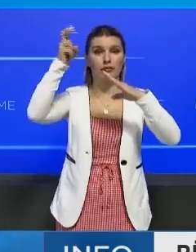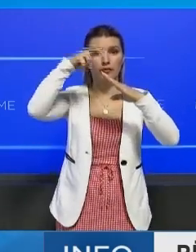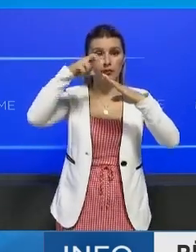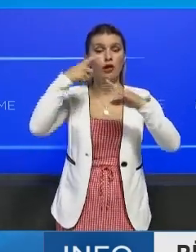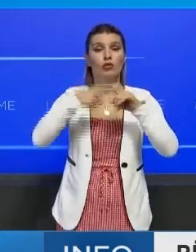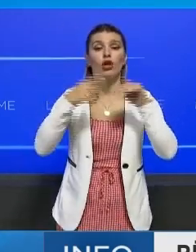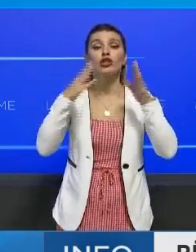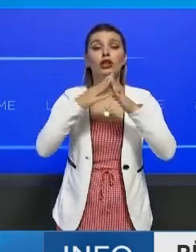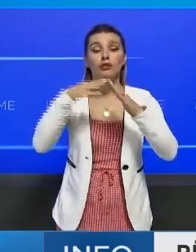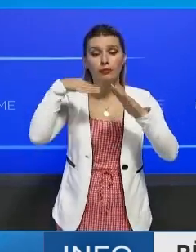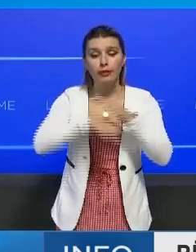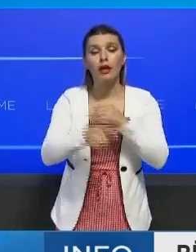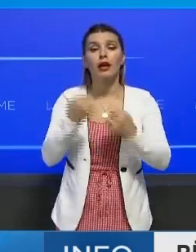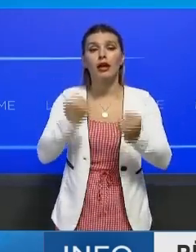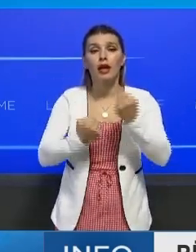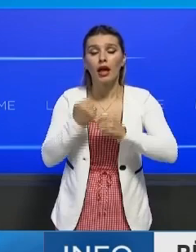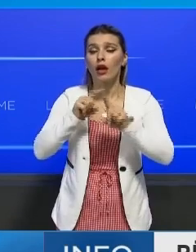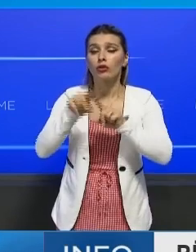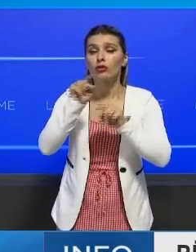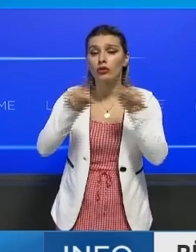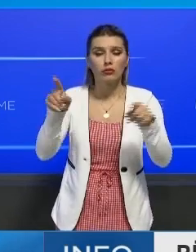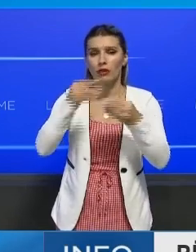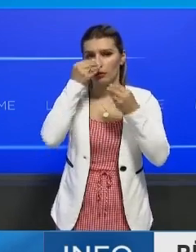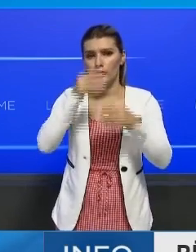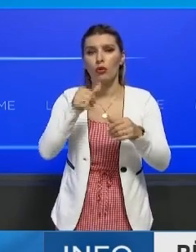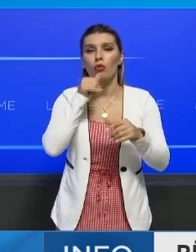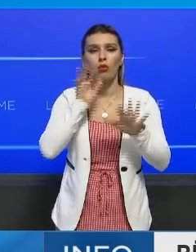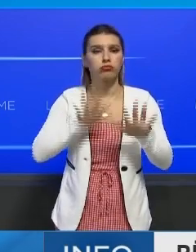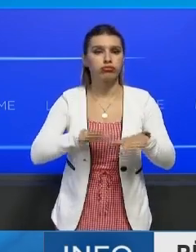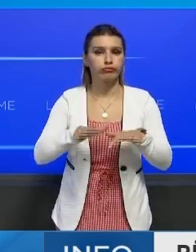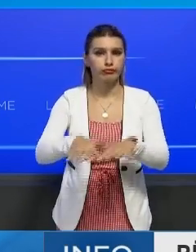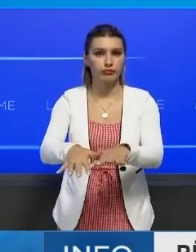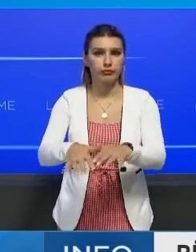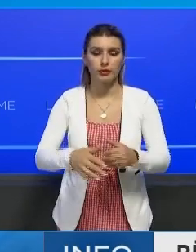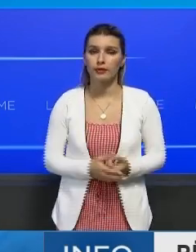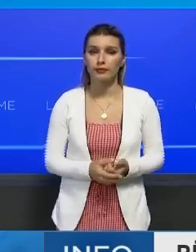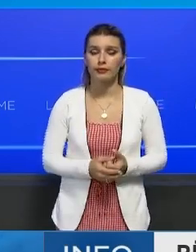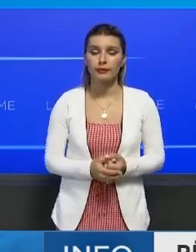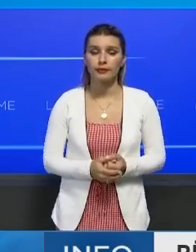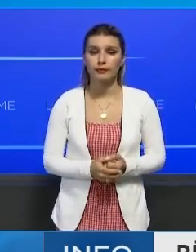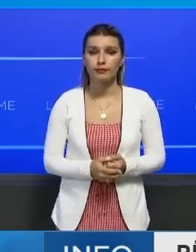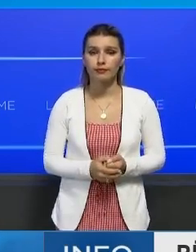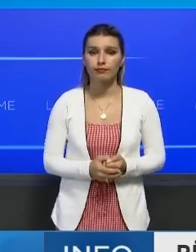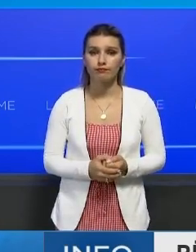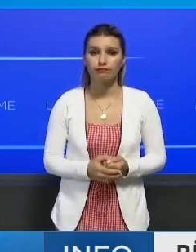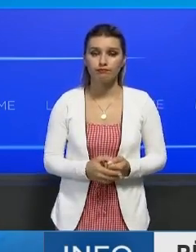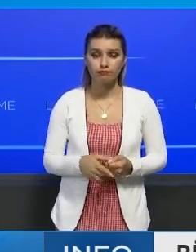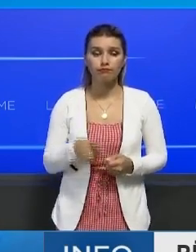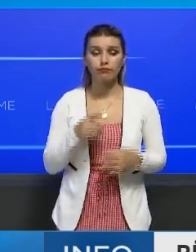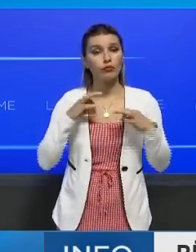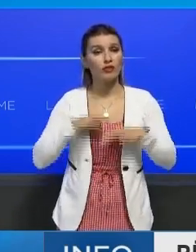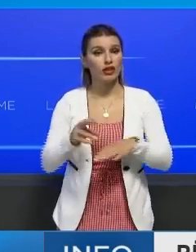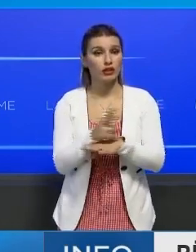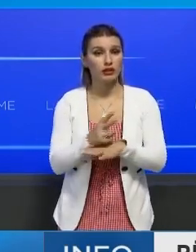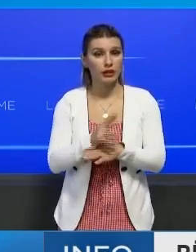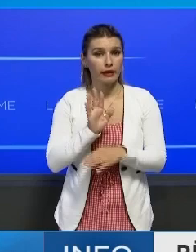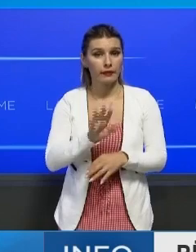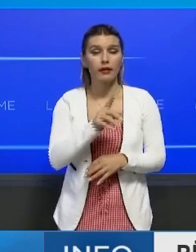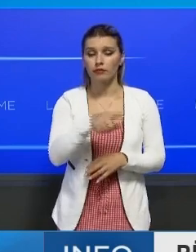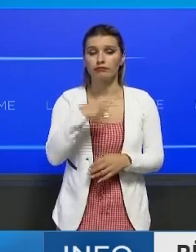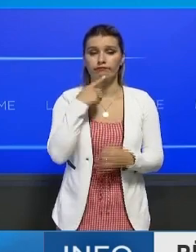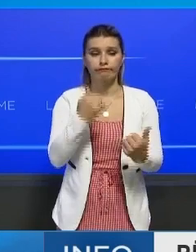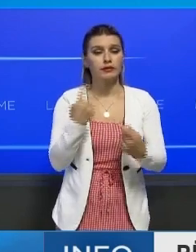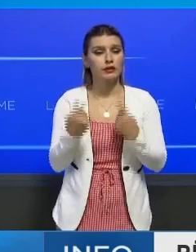ndërsa shtëpit dhe automjetet e disa familjeve janë marrë nga uji. Guvernatori Andy Beshear ka shpallur gjendjen